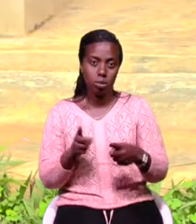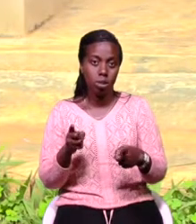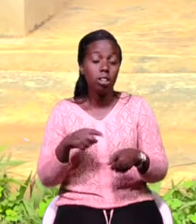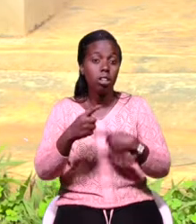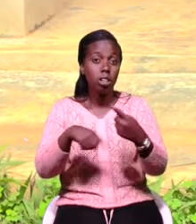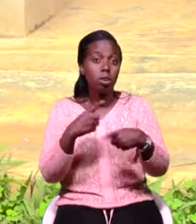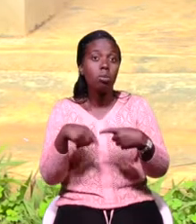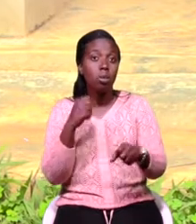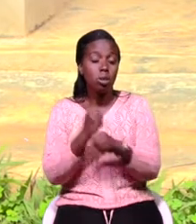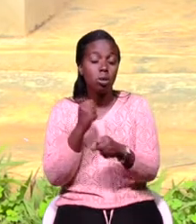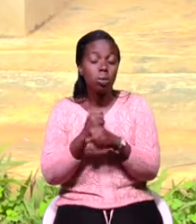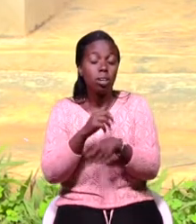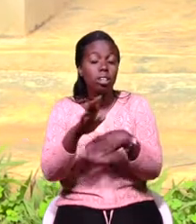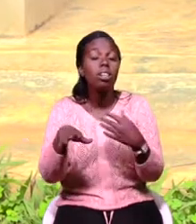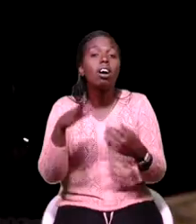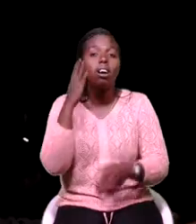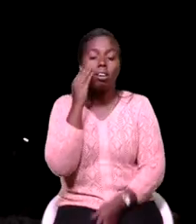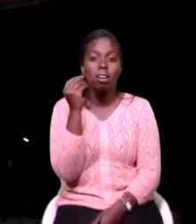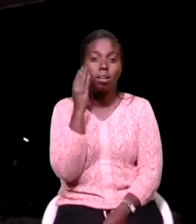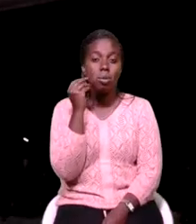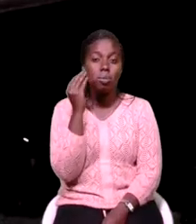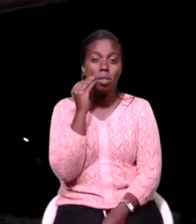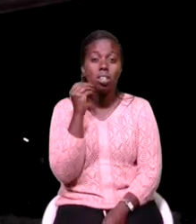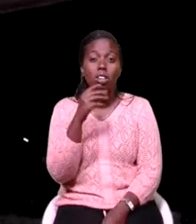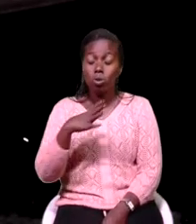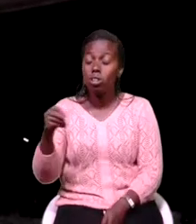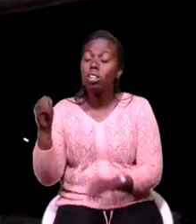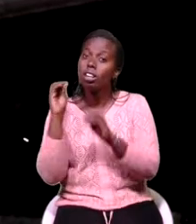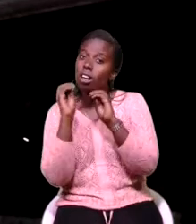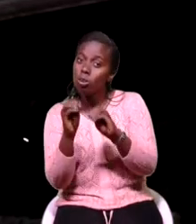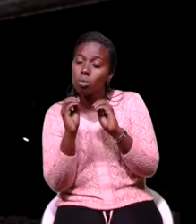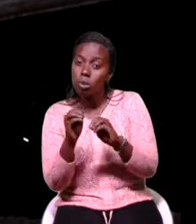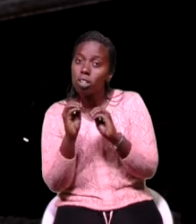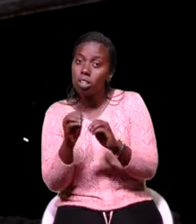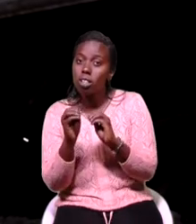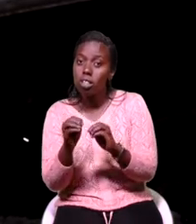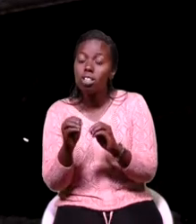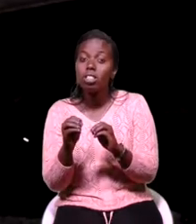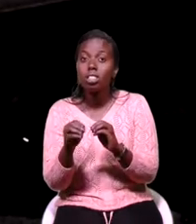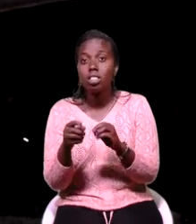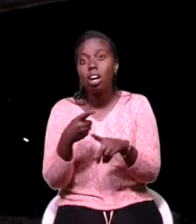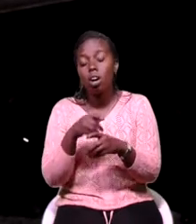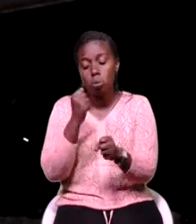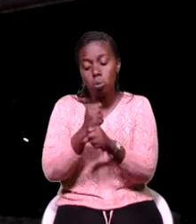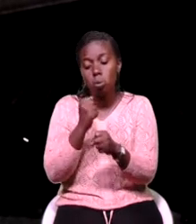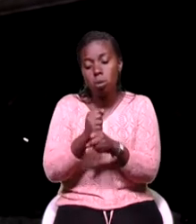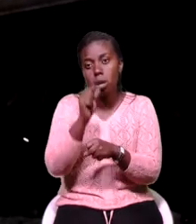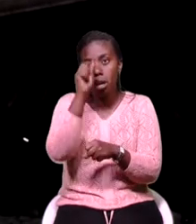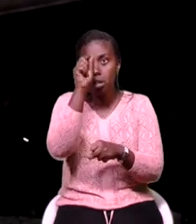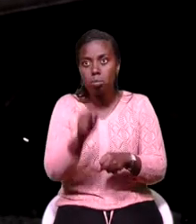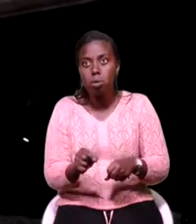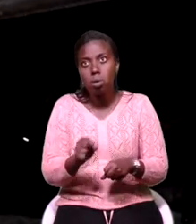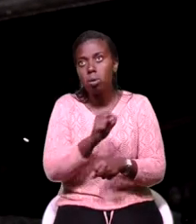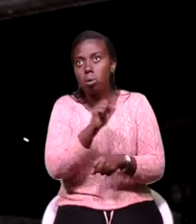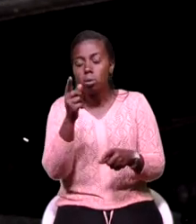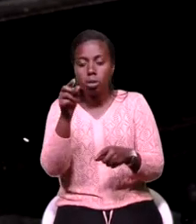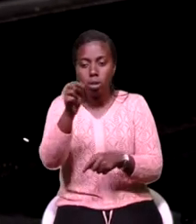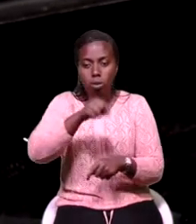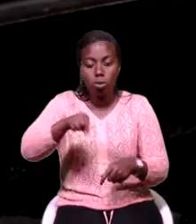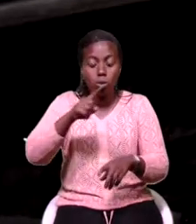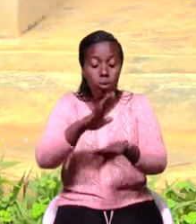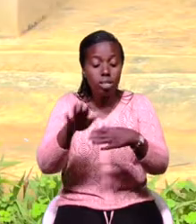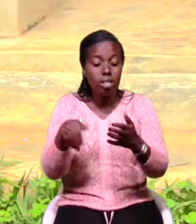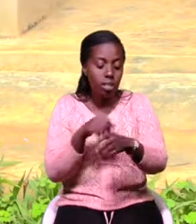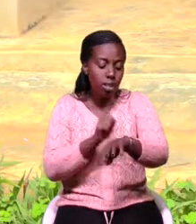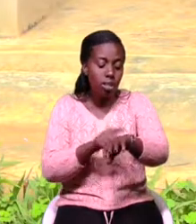akomeje abikora ageraho akabimenyera ugenda umutoza gukora uruziga imirongo kugeza igihe umwana azabasha